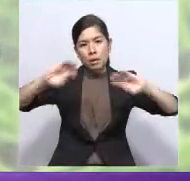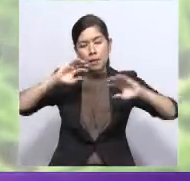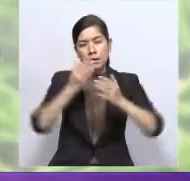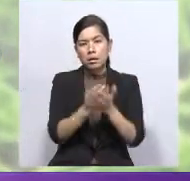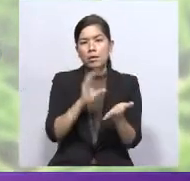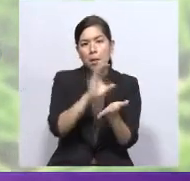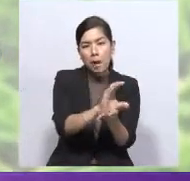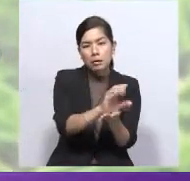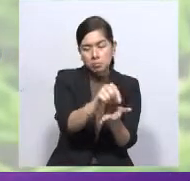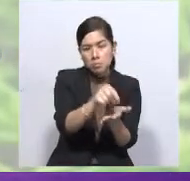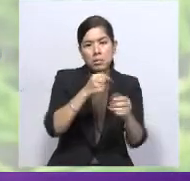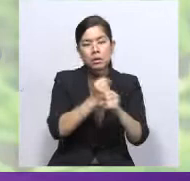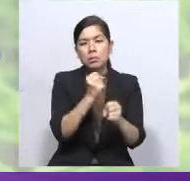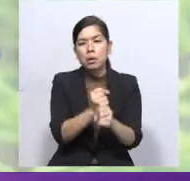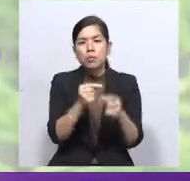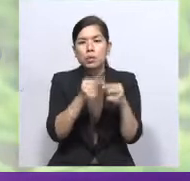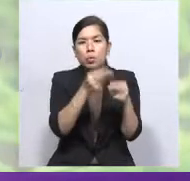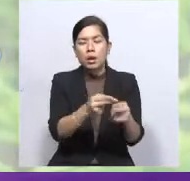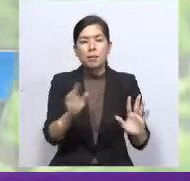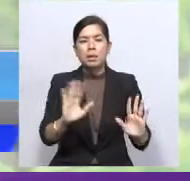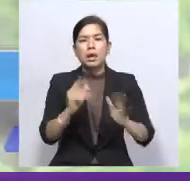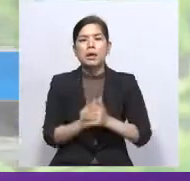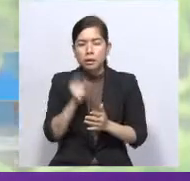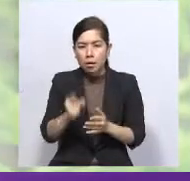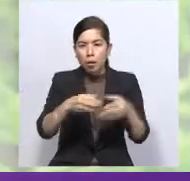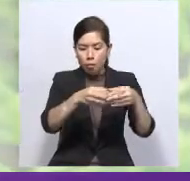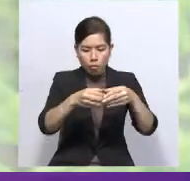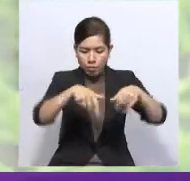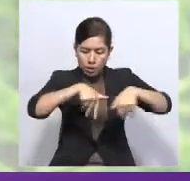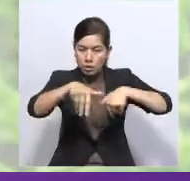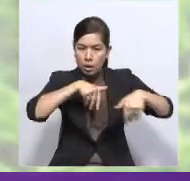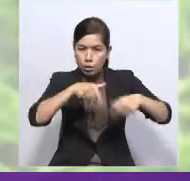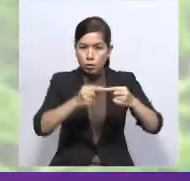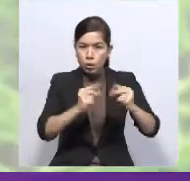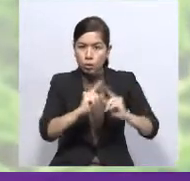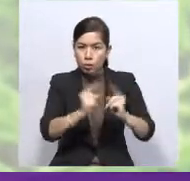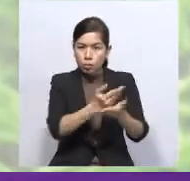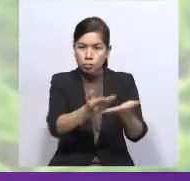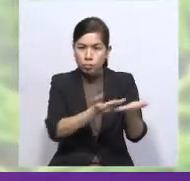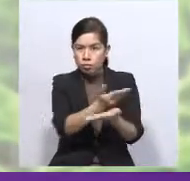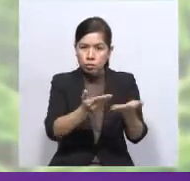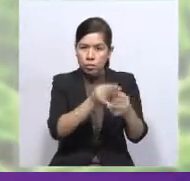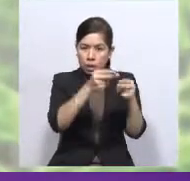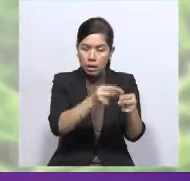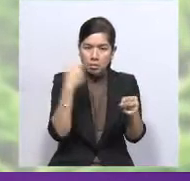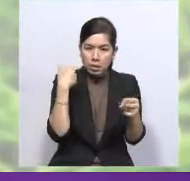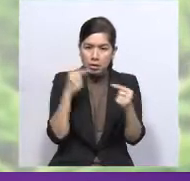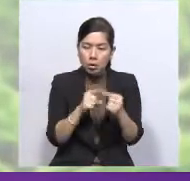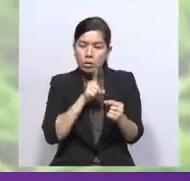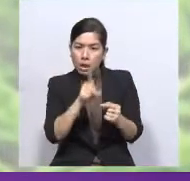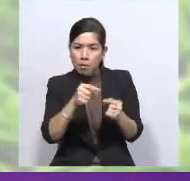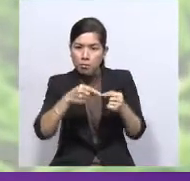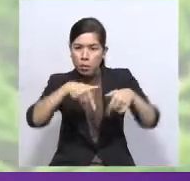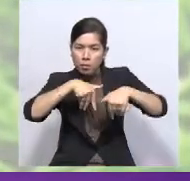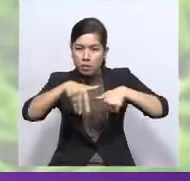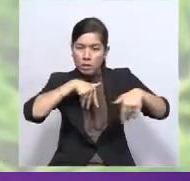งไปเพื่อให้ไปทำอะไรก็ได้ไม่ใช่ท่านต้องคุยกันเองนะจากคำแนะนำท่านต้องคุยกันเองทำประชาคมให้